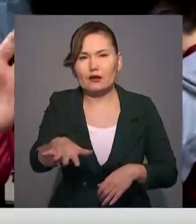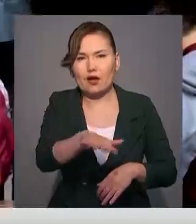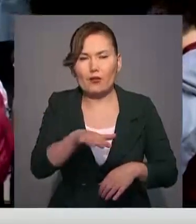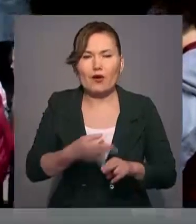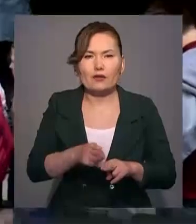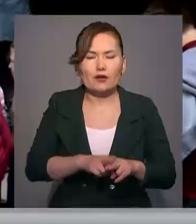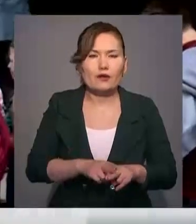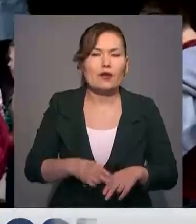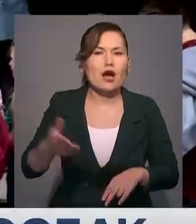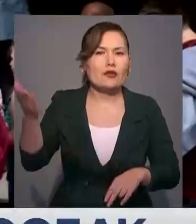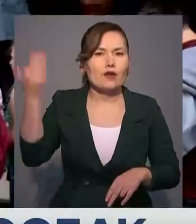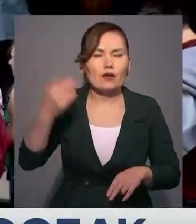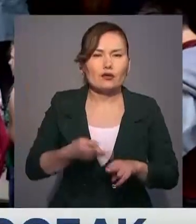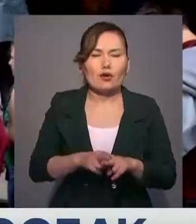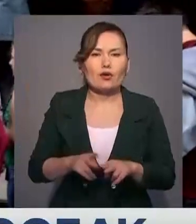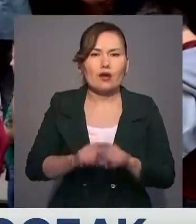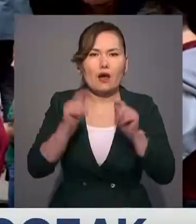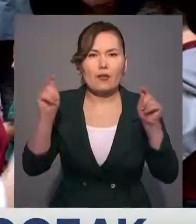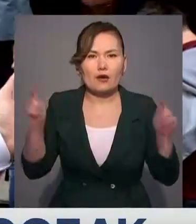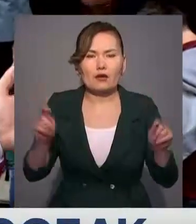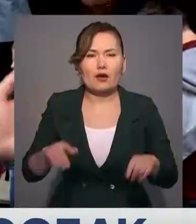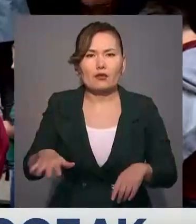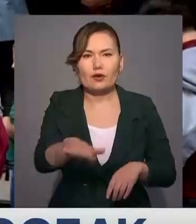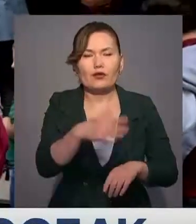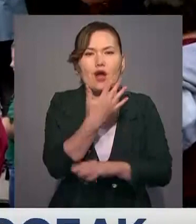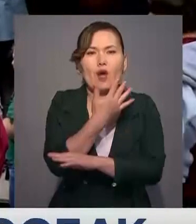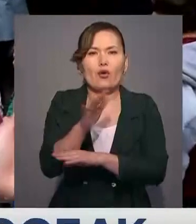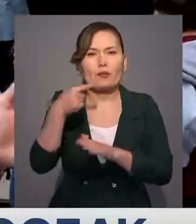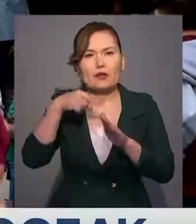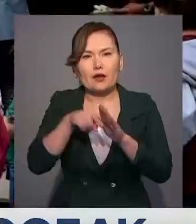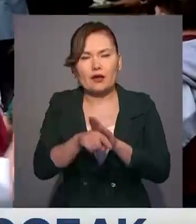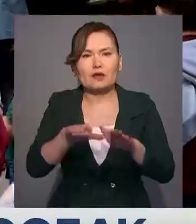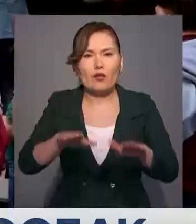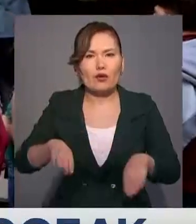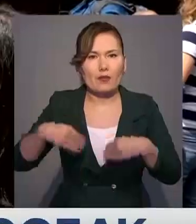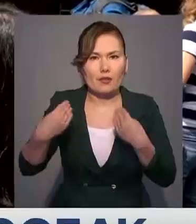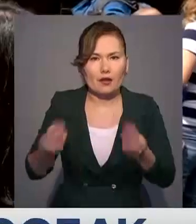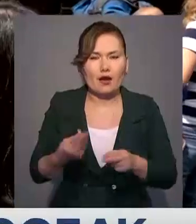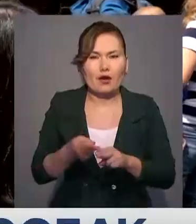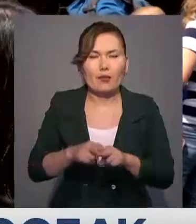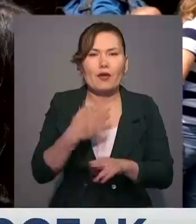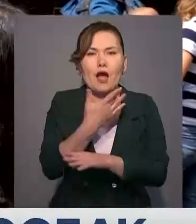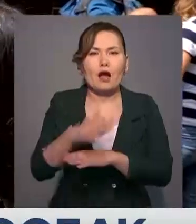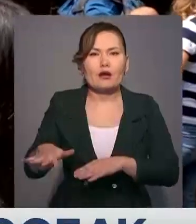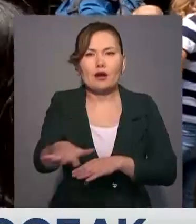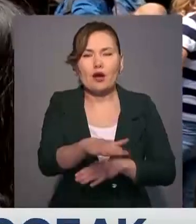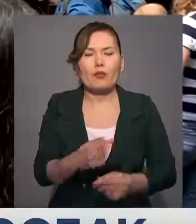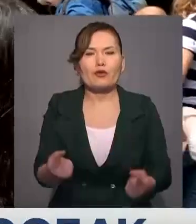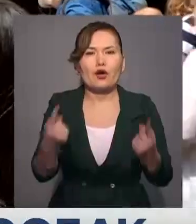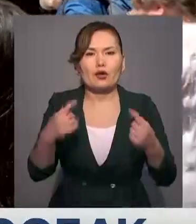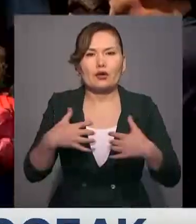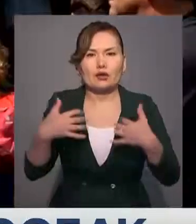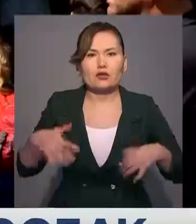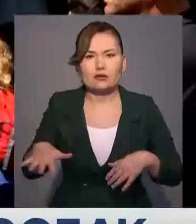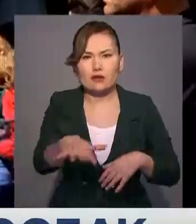болсақ, осы бақтың ашылу кезінде оған арнайы орман арасынан орын берілген. Қазір бұл бақ әлемдегі ең үлкен зообақтардың бірі